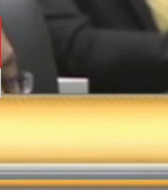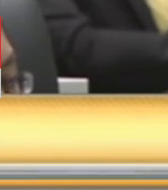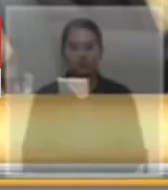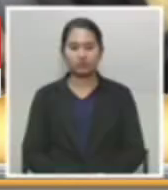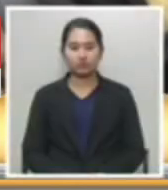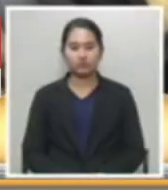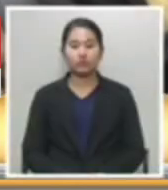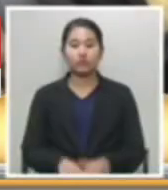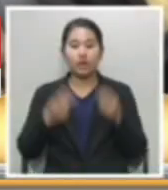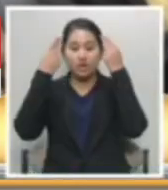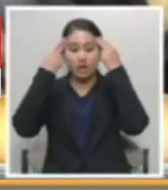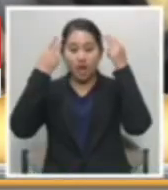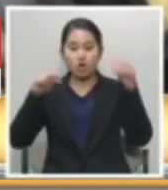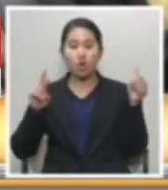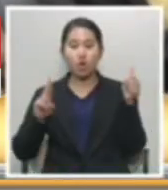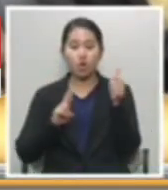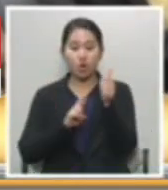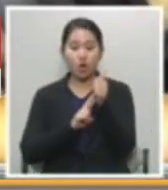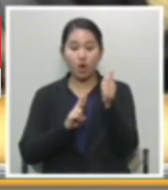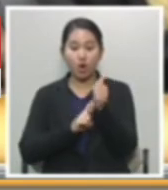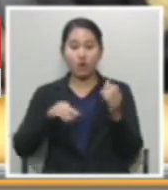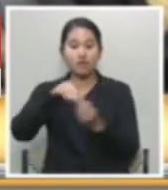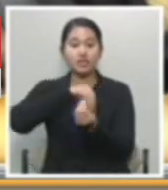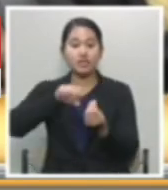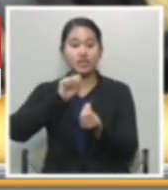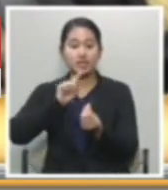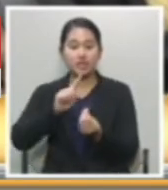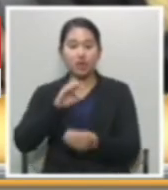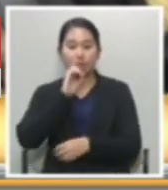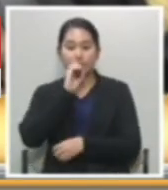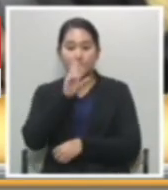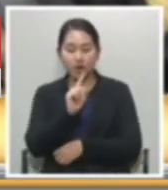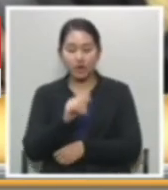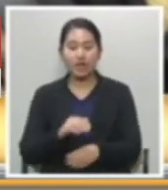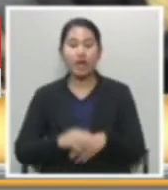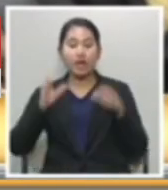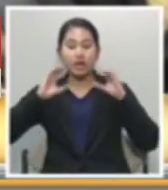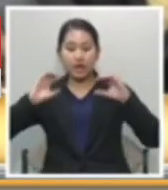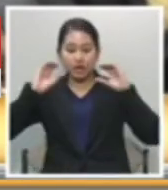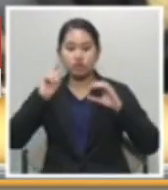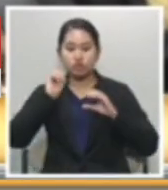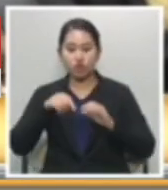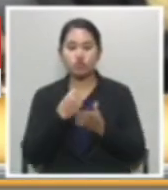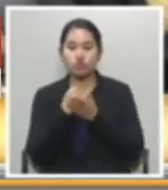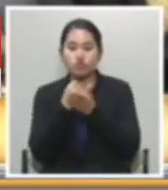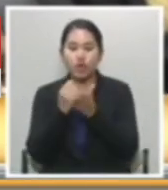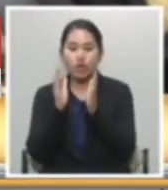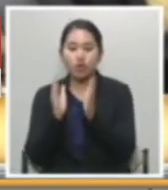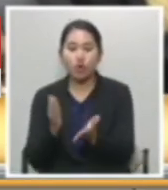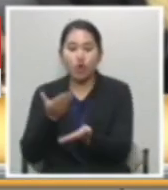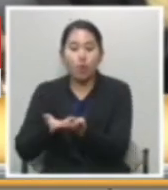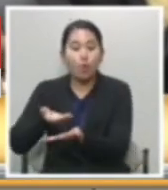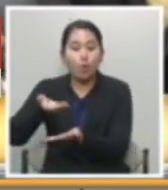านที่ถูกต้องเพราะว่ารัฐจะต้องช่วยพยุงคนรวยก่อนเพื่อที่จะนำ